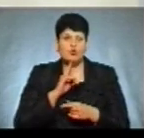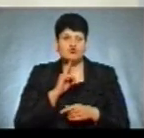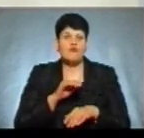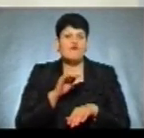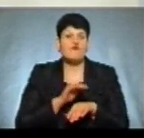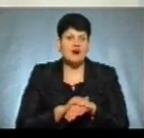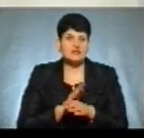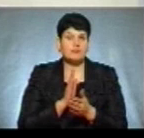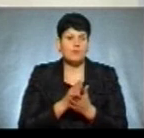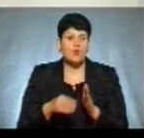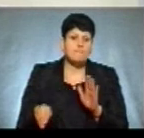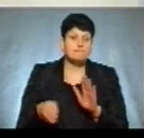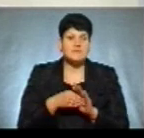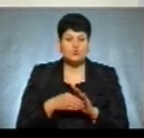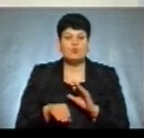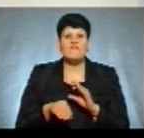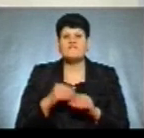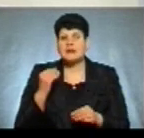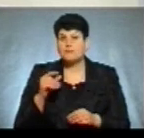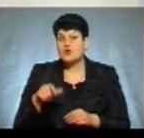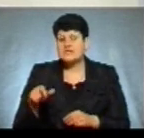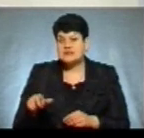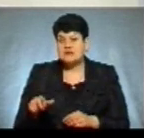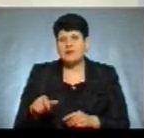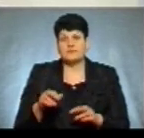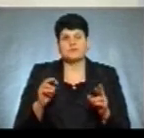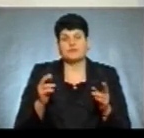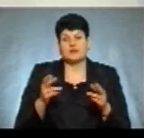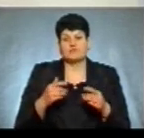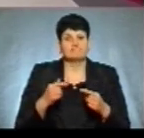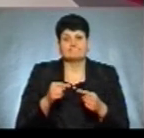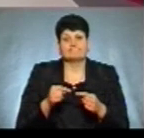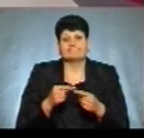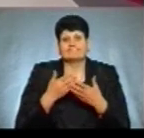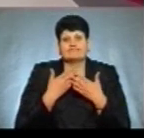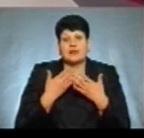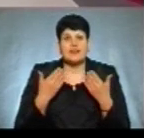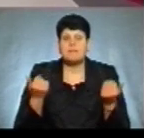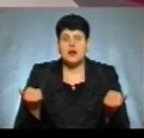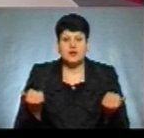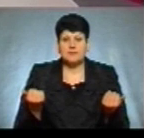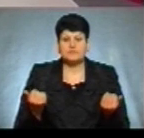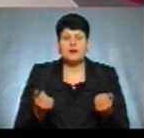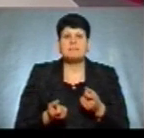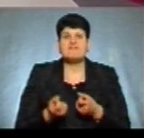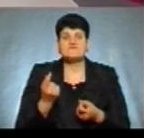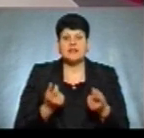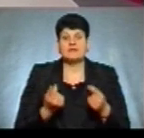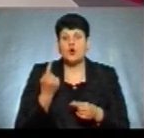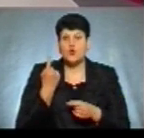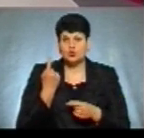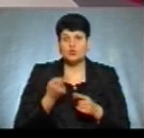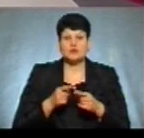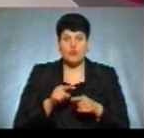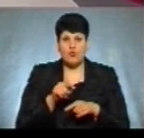прямого підкупу виборців або непрямого конкретних у нас немає. При виявленні хоча б одного такого